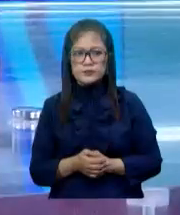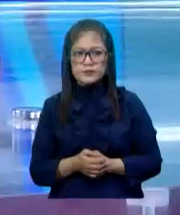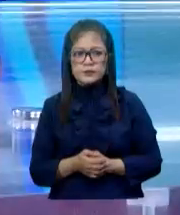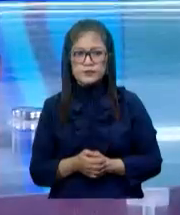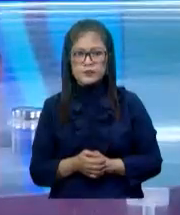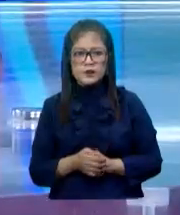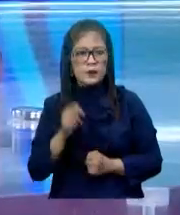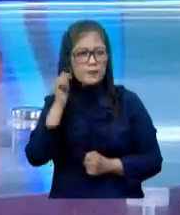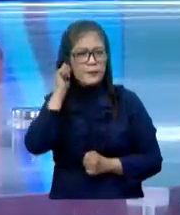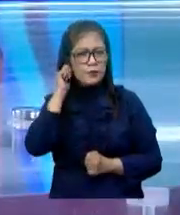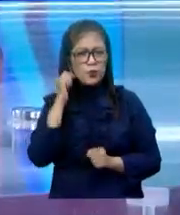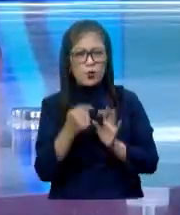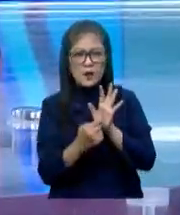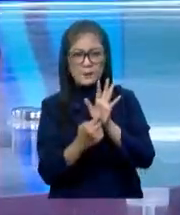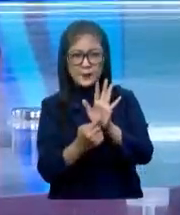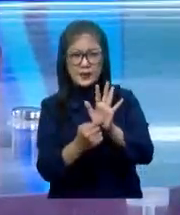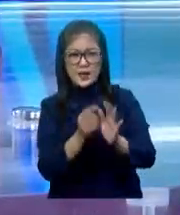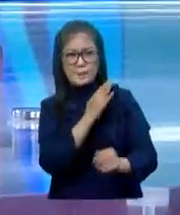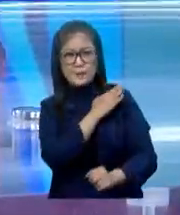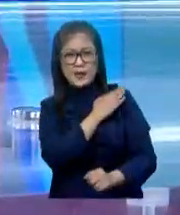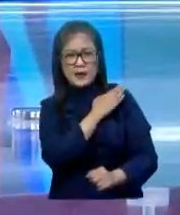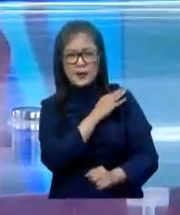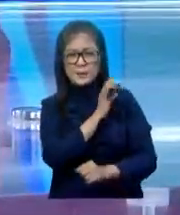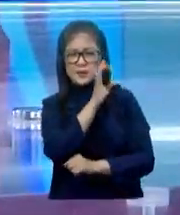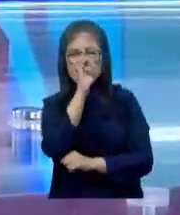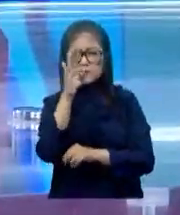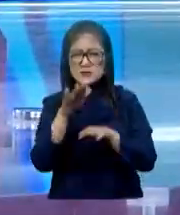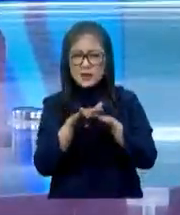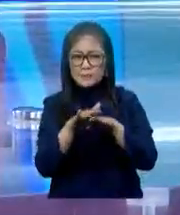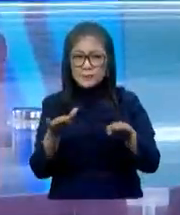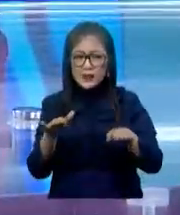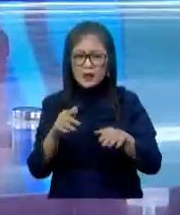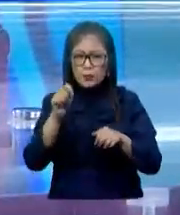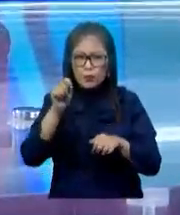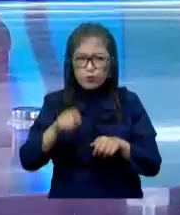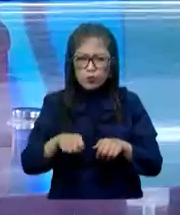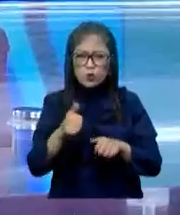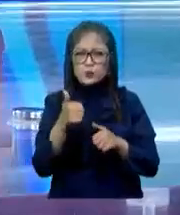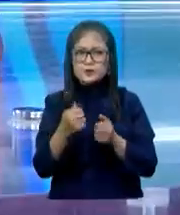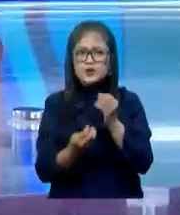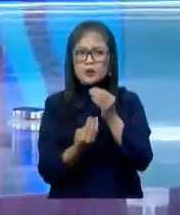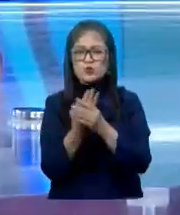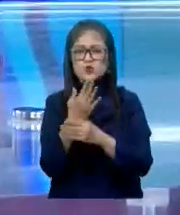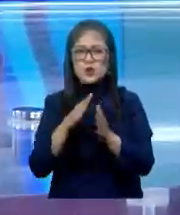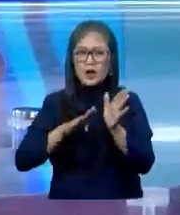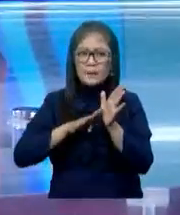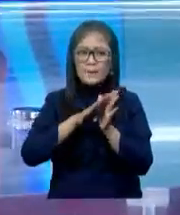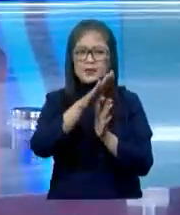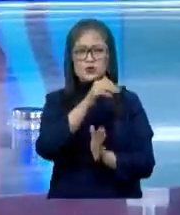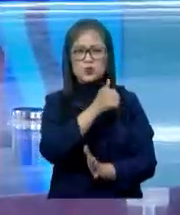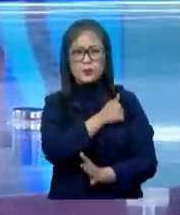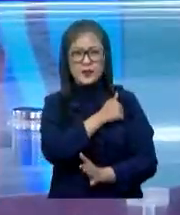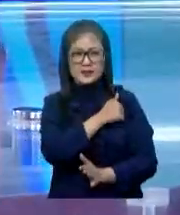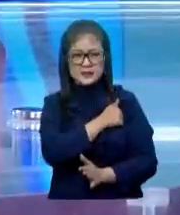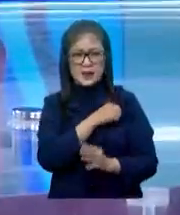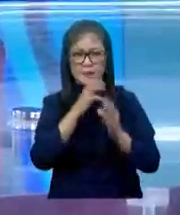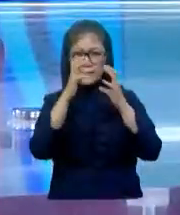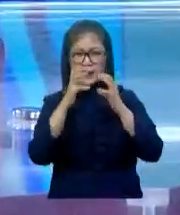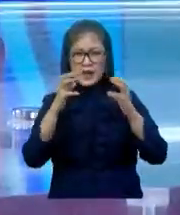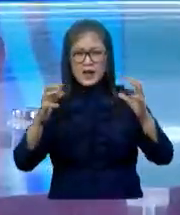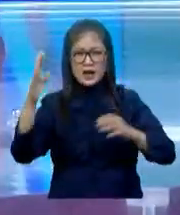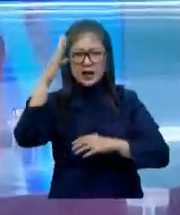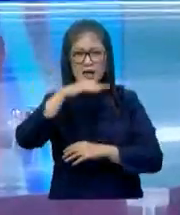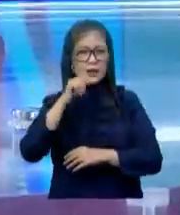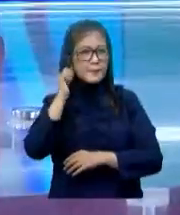pemirsa peran perempuan di parlemen dan berbagai bidang diperlukan untuk bisa mewujudkan kemajuan bangsa dalam memperingati hari perempuan